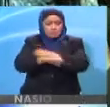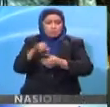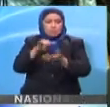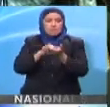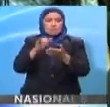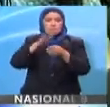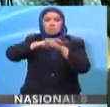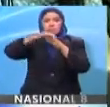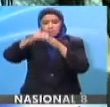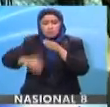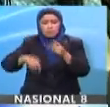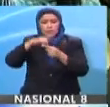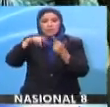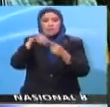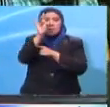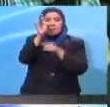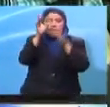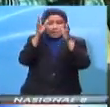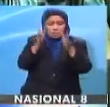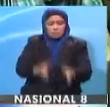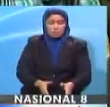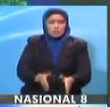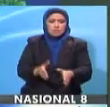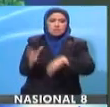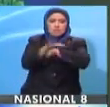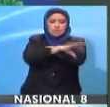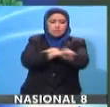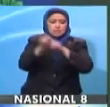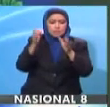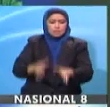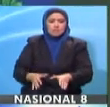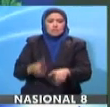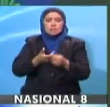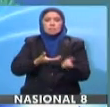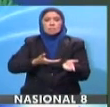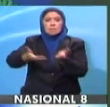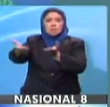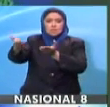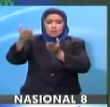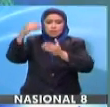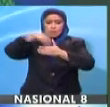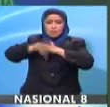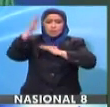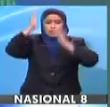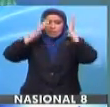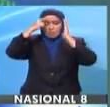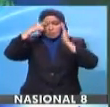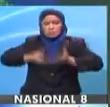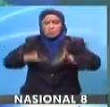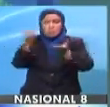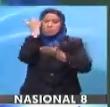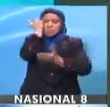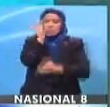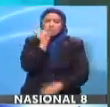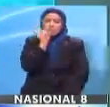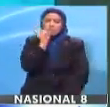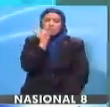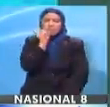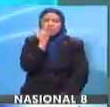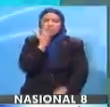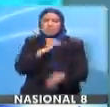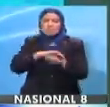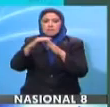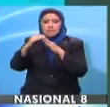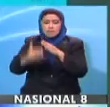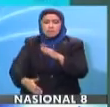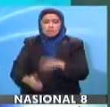yang ditahan diekstradisi ke Malaysia bagi membantu siasatan datou Ahmad puzi terdahulu bertemu Wakil dari Indonesia komandan gugus keamatan